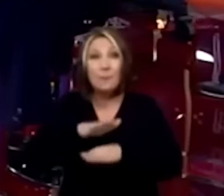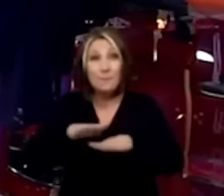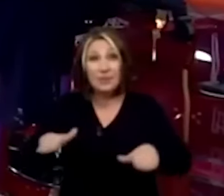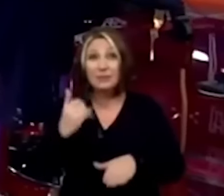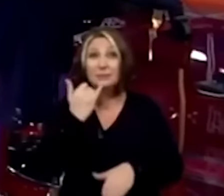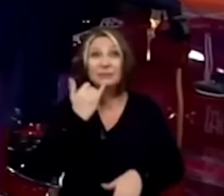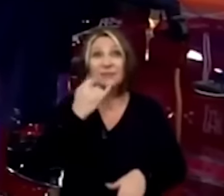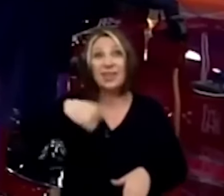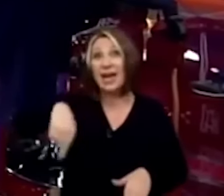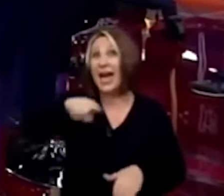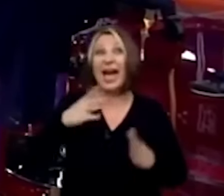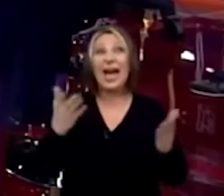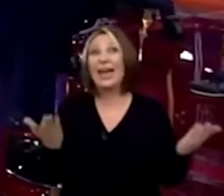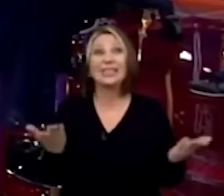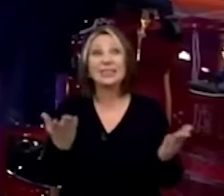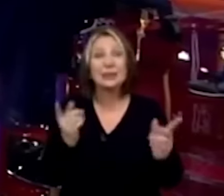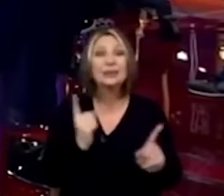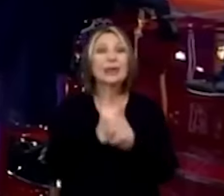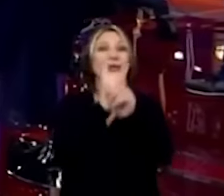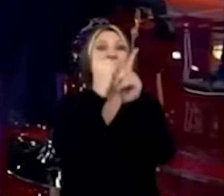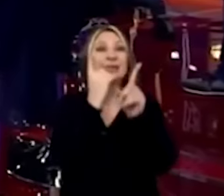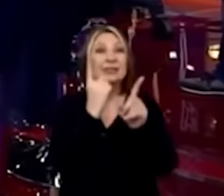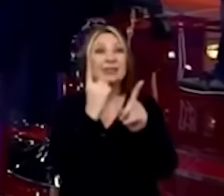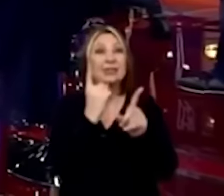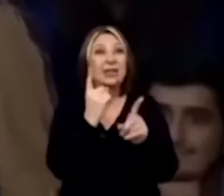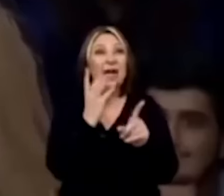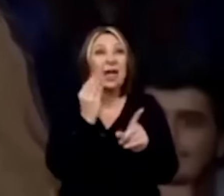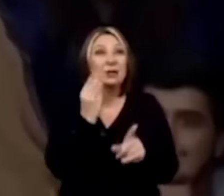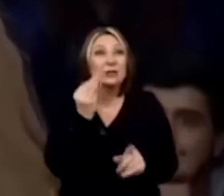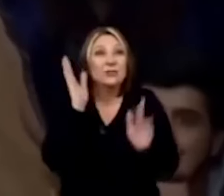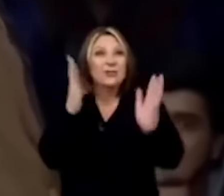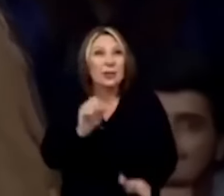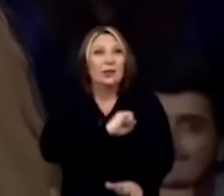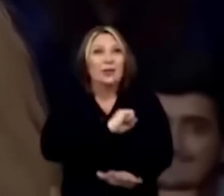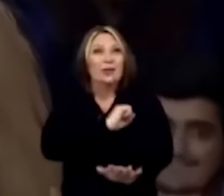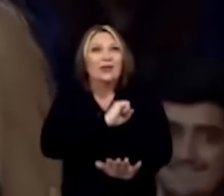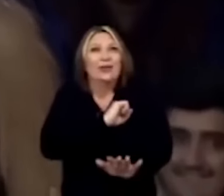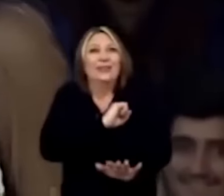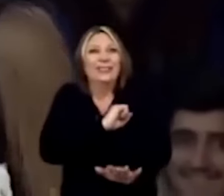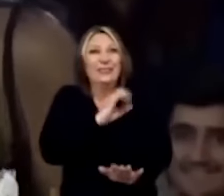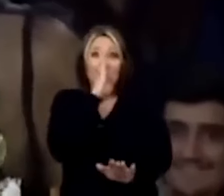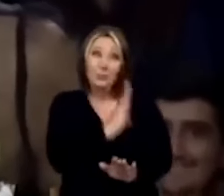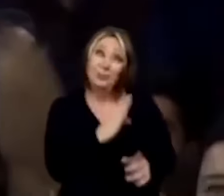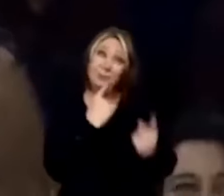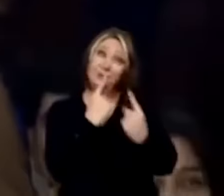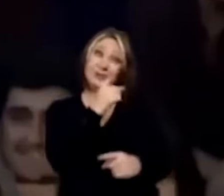masadaki konuklardan hangisiyle karşılaşırsanız en çok korkarsınız? Lütfen dürüst yavrum.